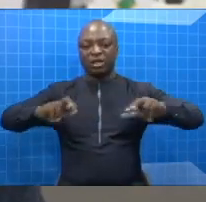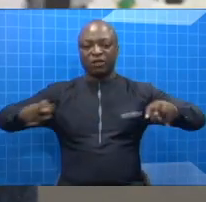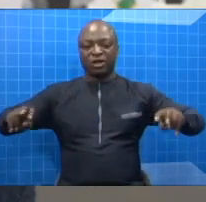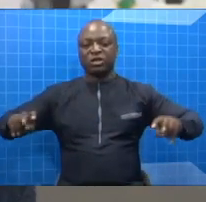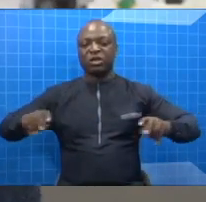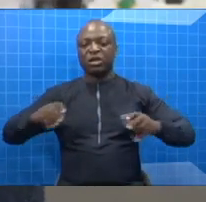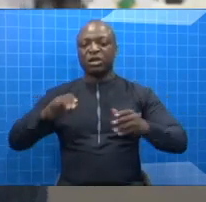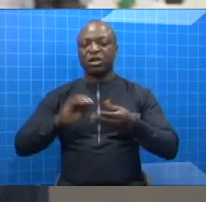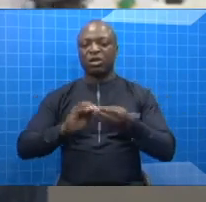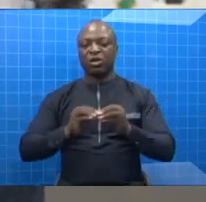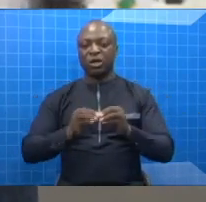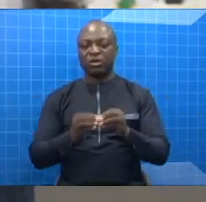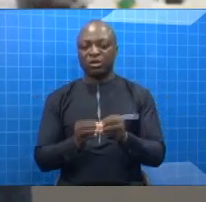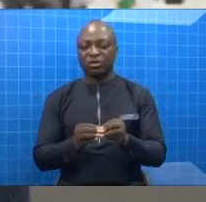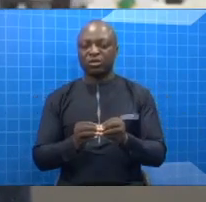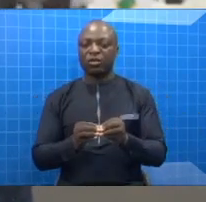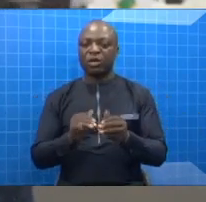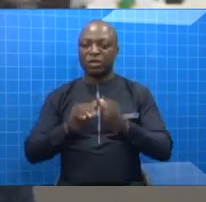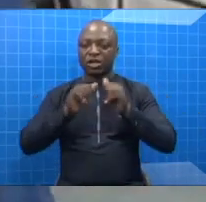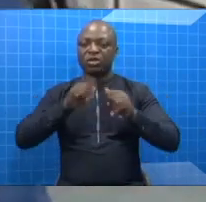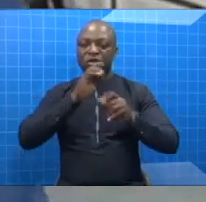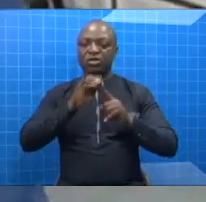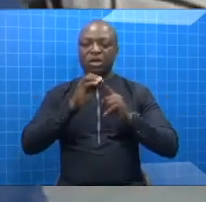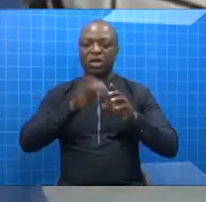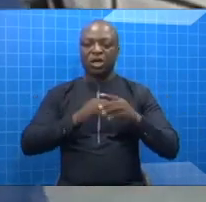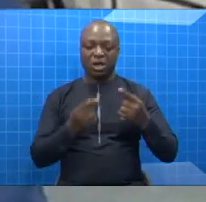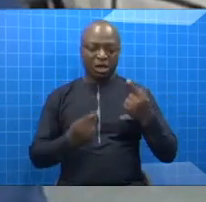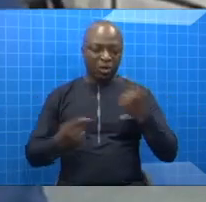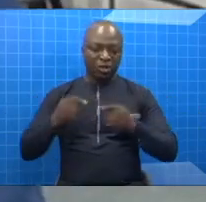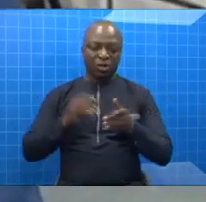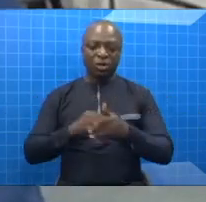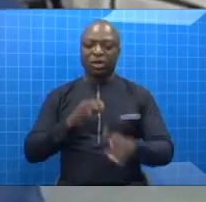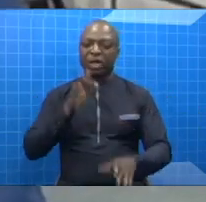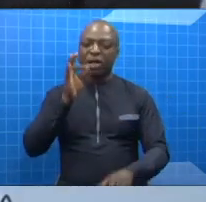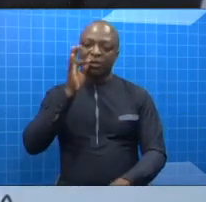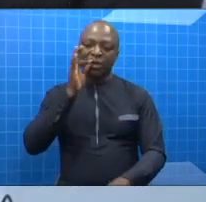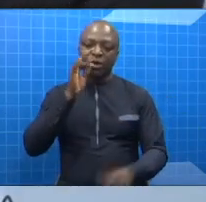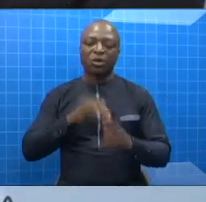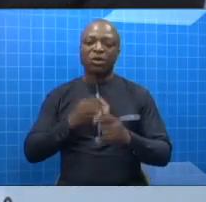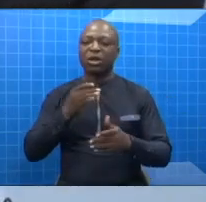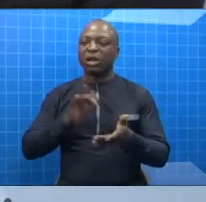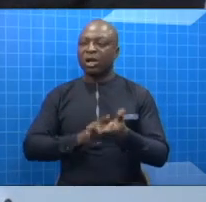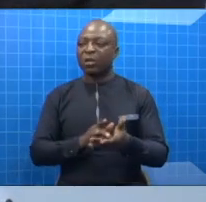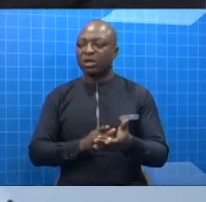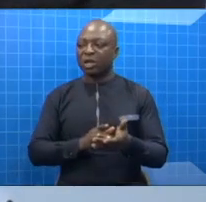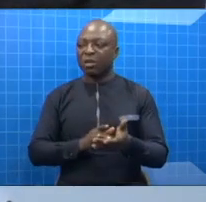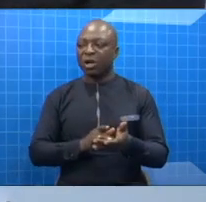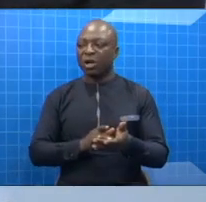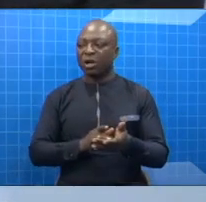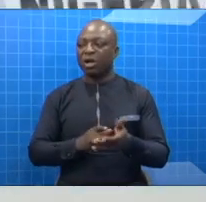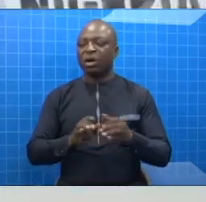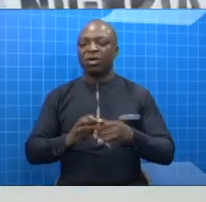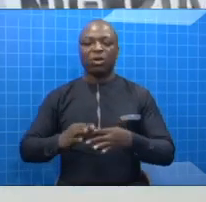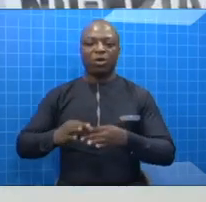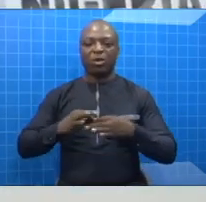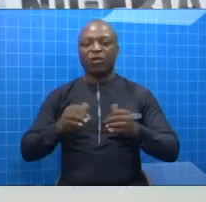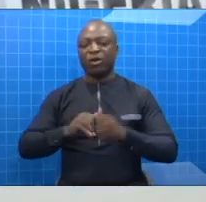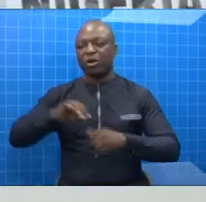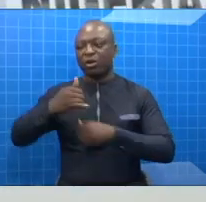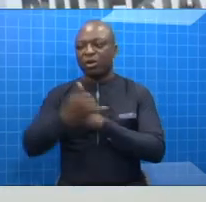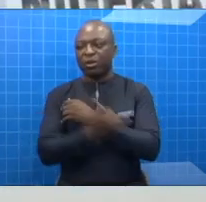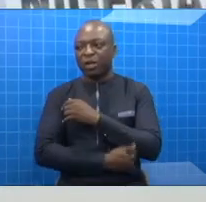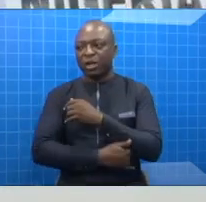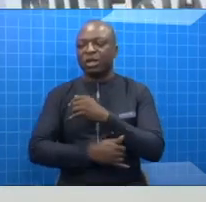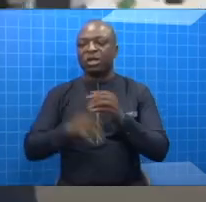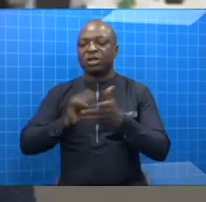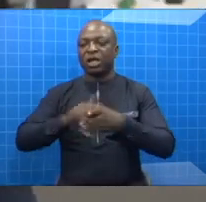notamment à nos agences qui sont spécialisées dans la lutte contre la drogue et contre les médicaments, de collaborer avec d'autres pays. C'est